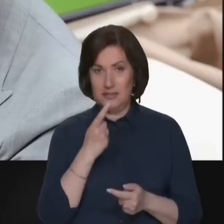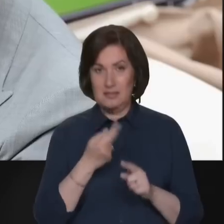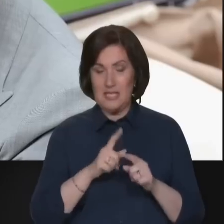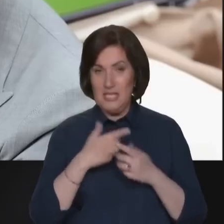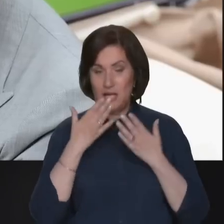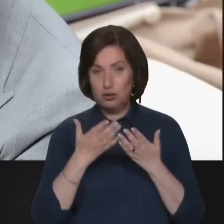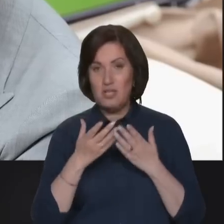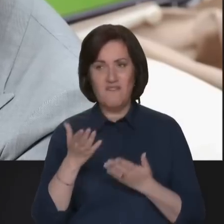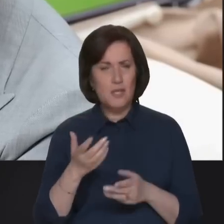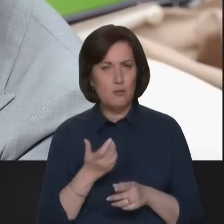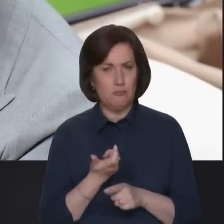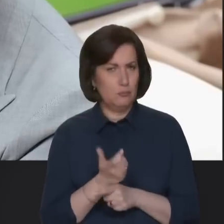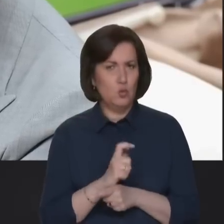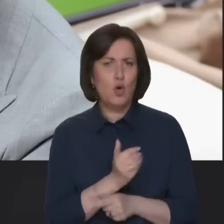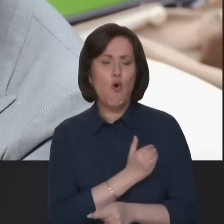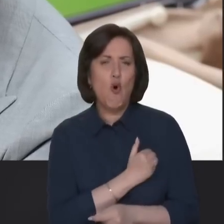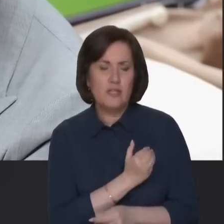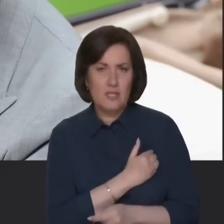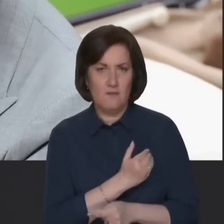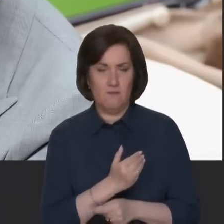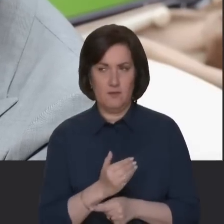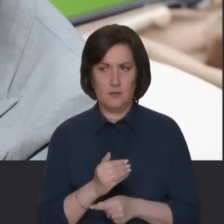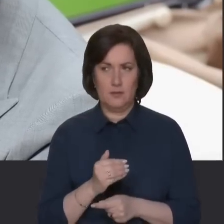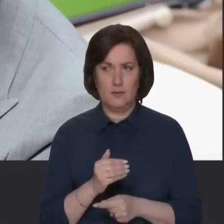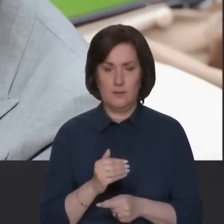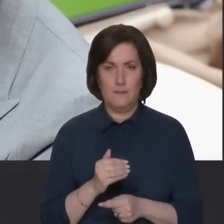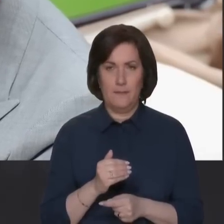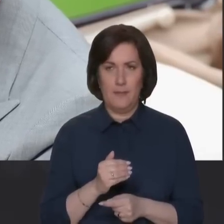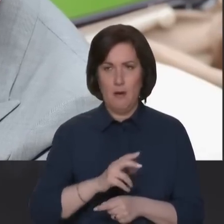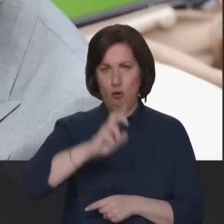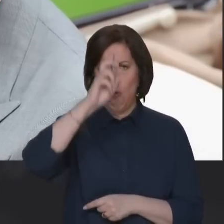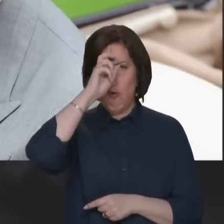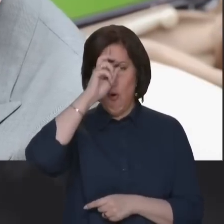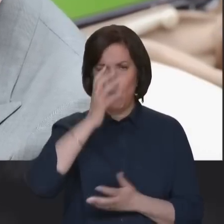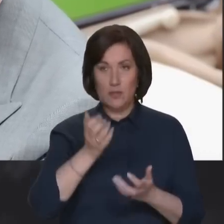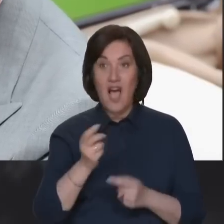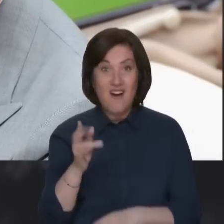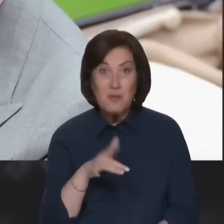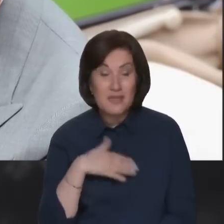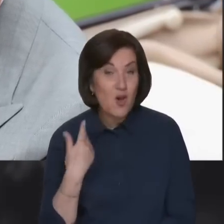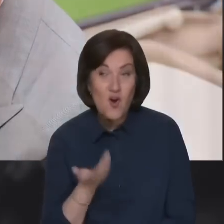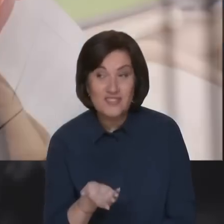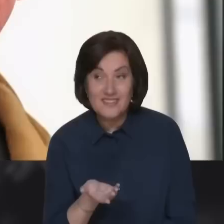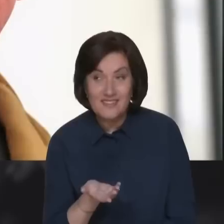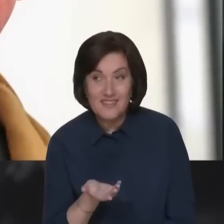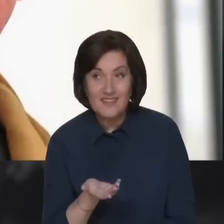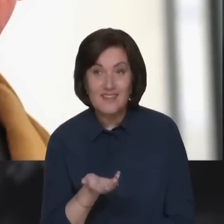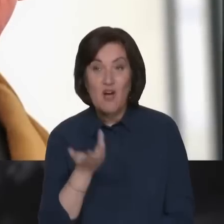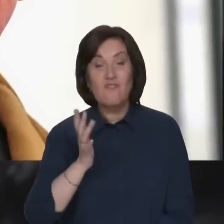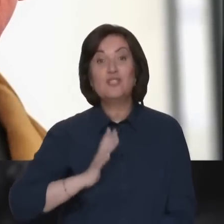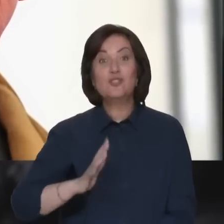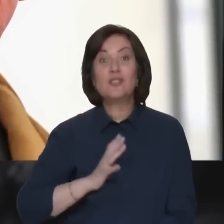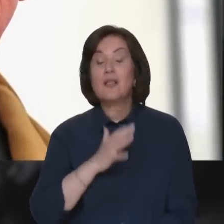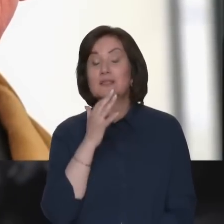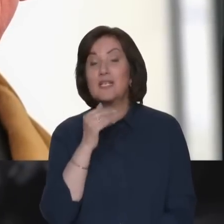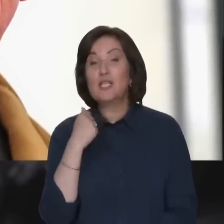я читав, він дуже хотів насправді корону отримати. А ви б не хотіли, коли б чекали